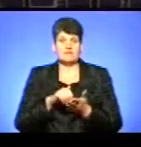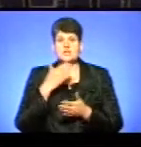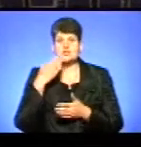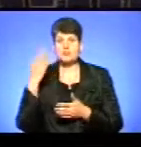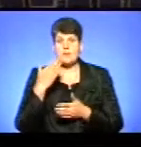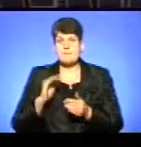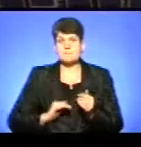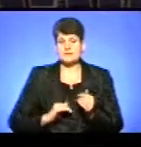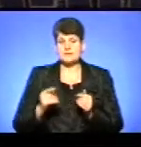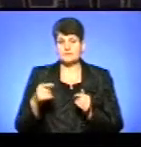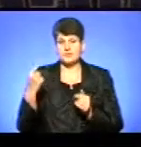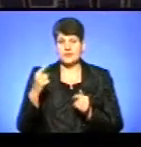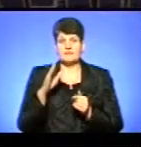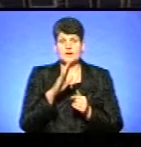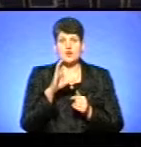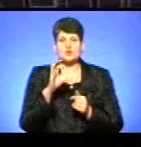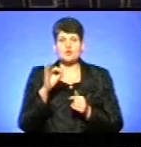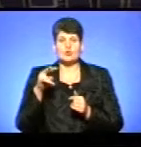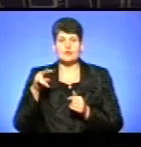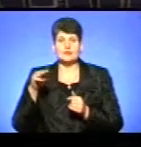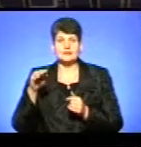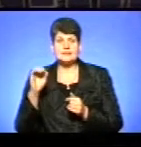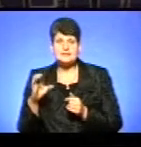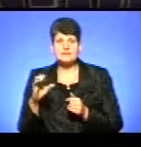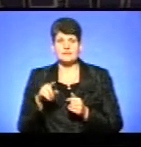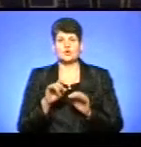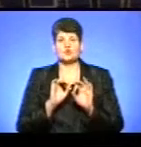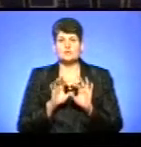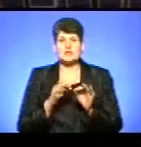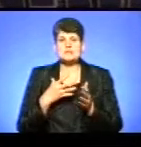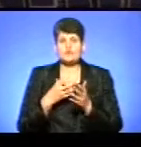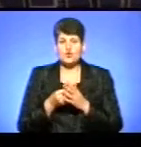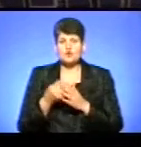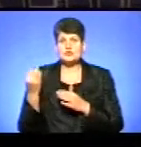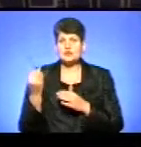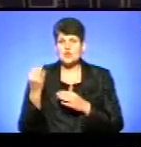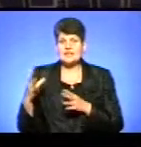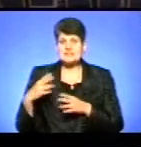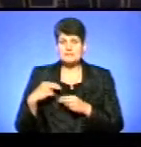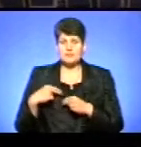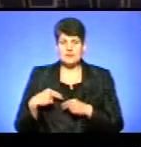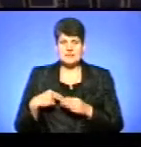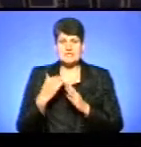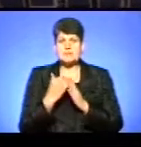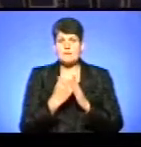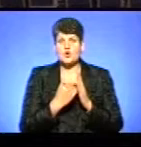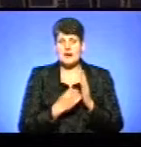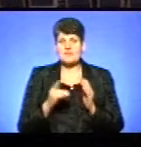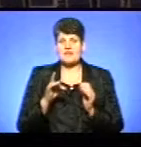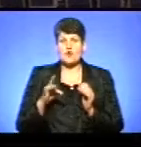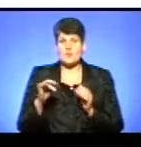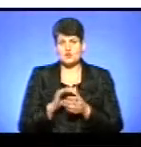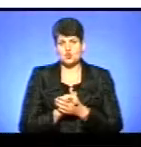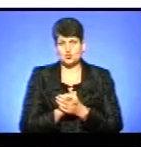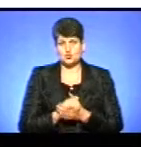з Тернопільщини Віктор Солтис. Він розповідає свою історію співпраці за програмами Європейського